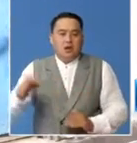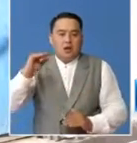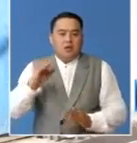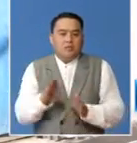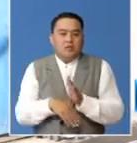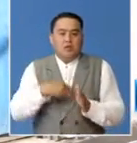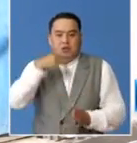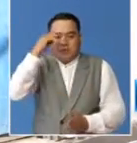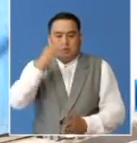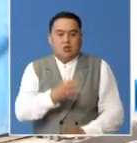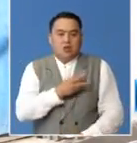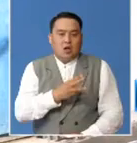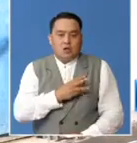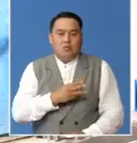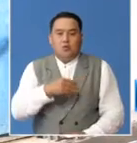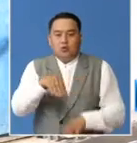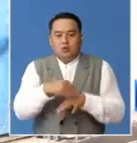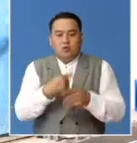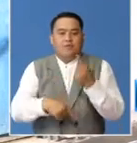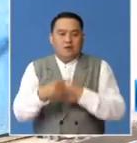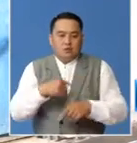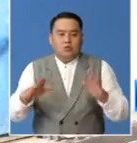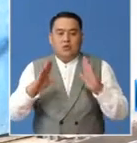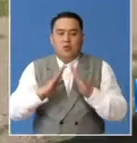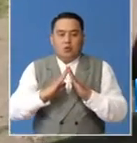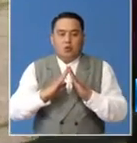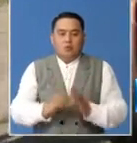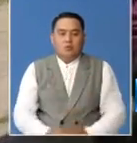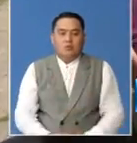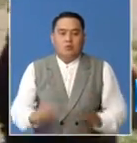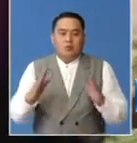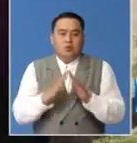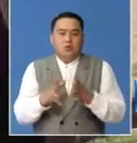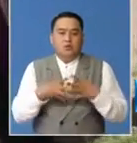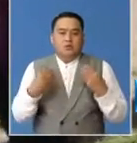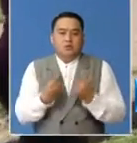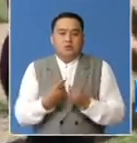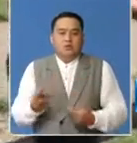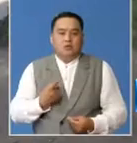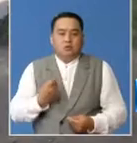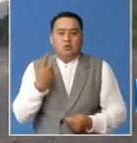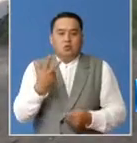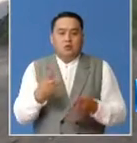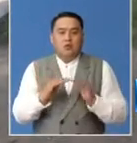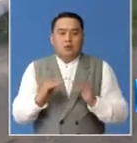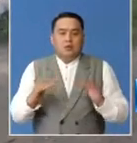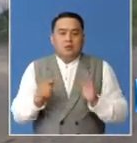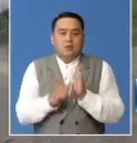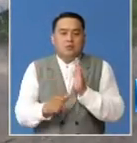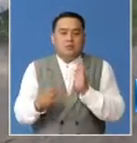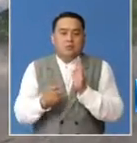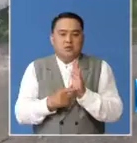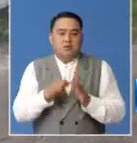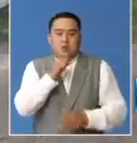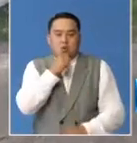меня единственное желание, чтобы мой супруг вернулся домой. Дома отца семейства также ждут 3 детей и